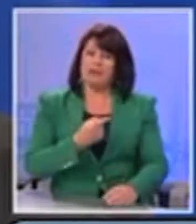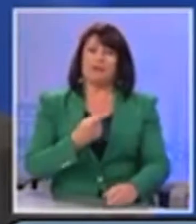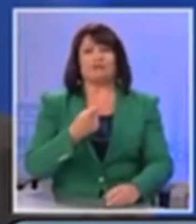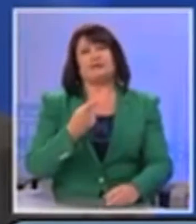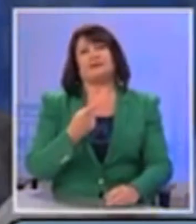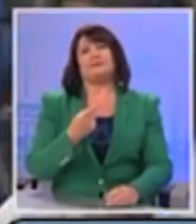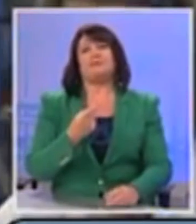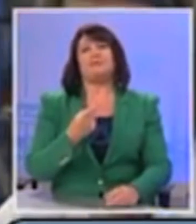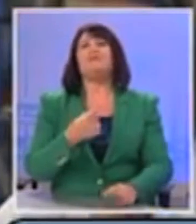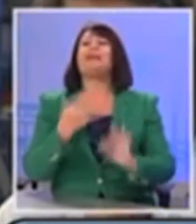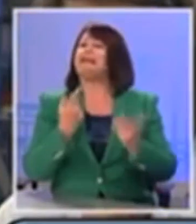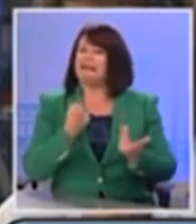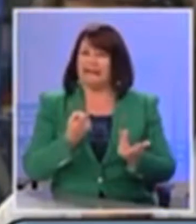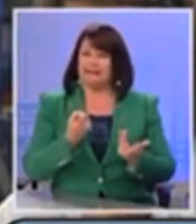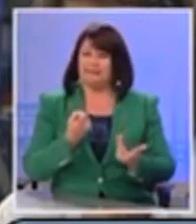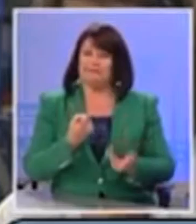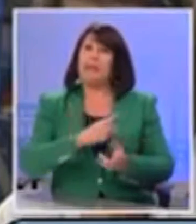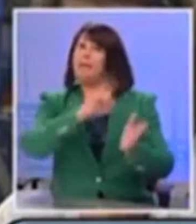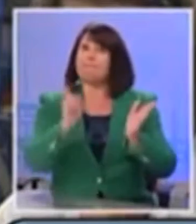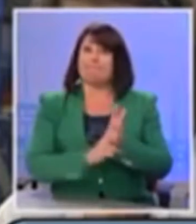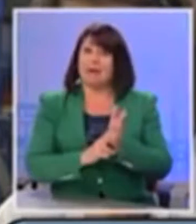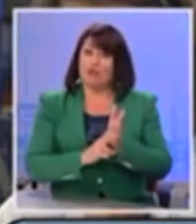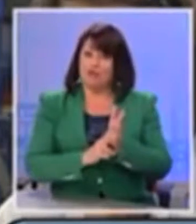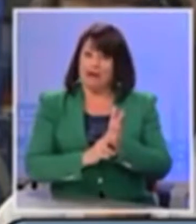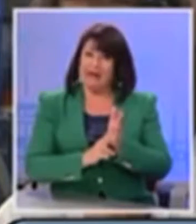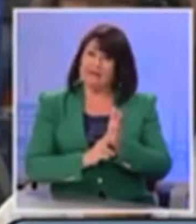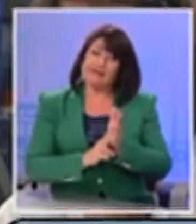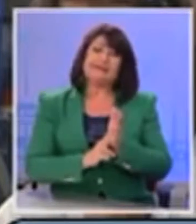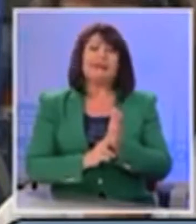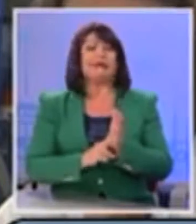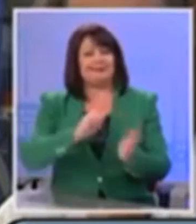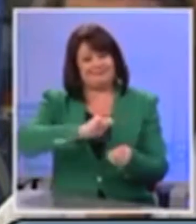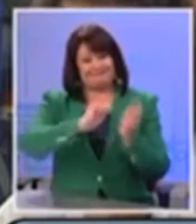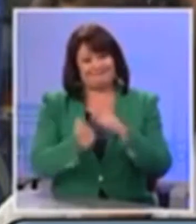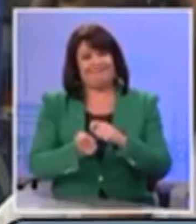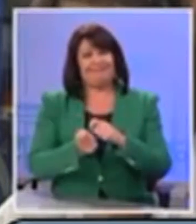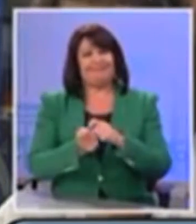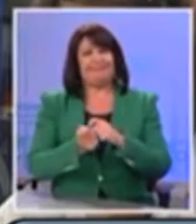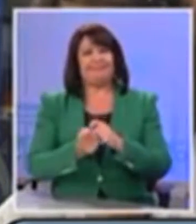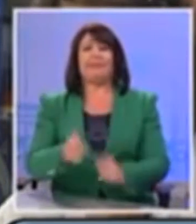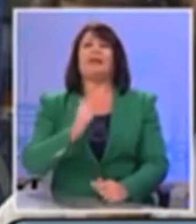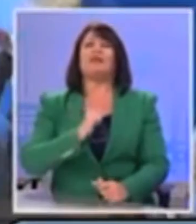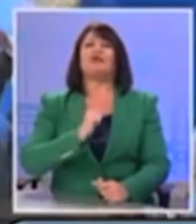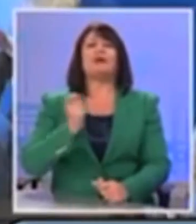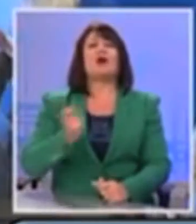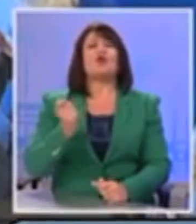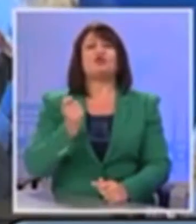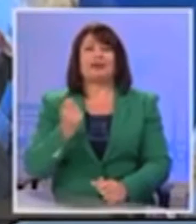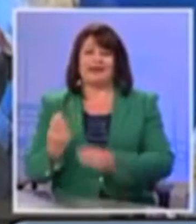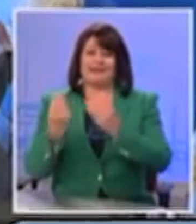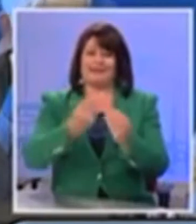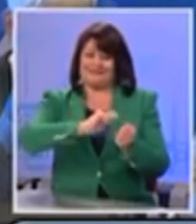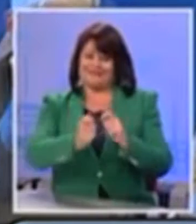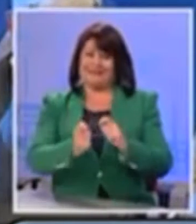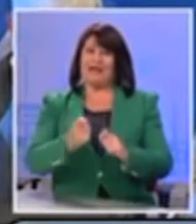interdit de transformer des dettes privées en dettes publiques. Il s'agit d'empêcher